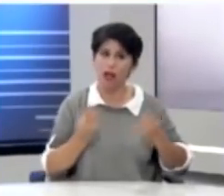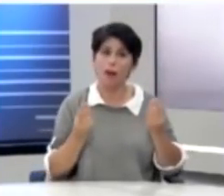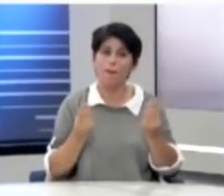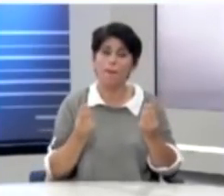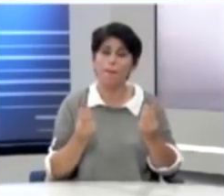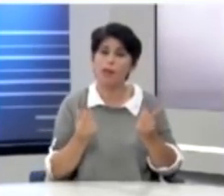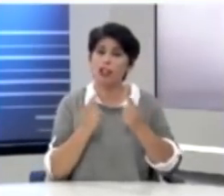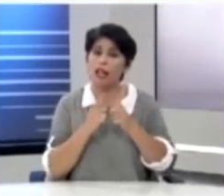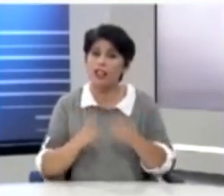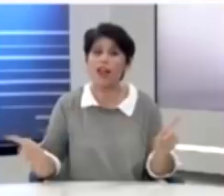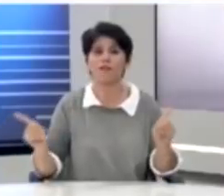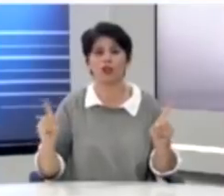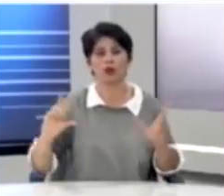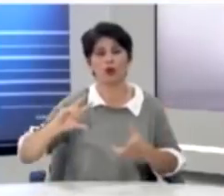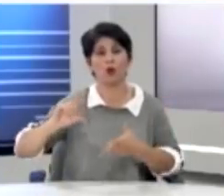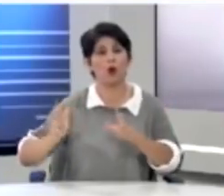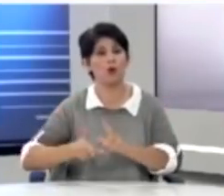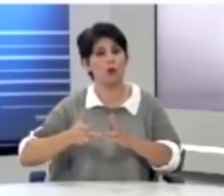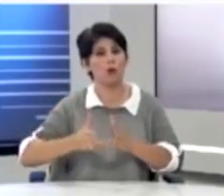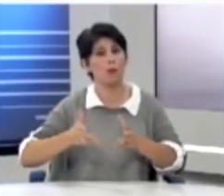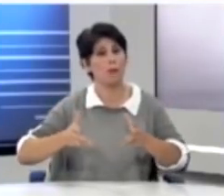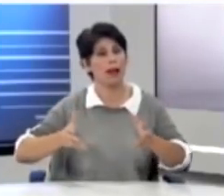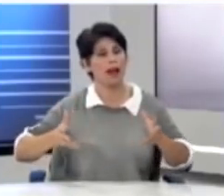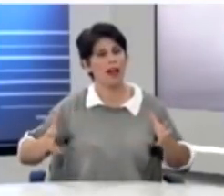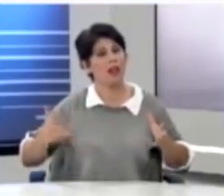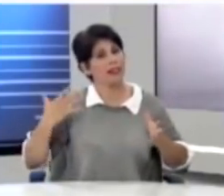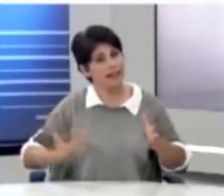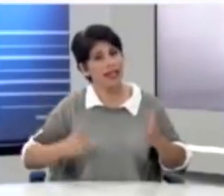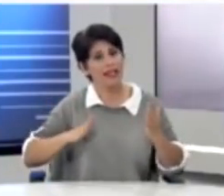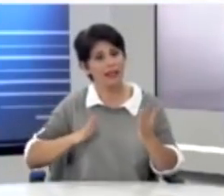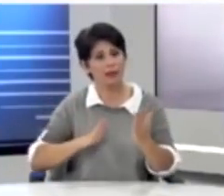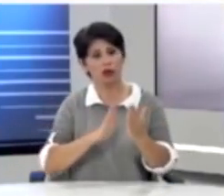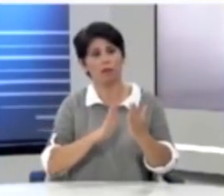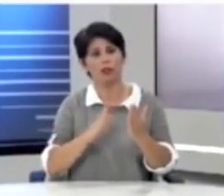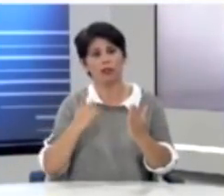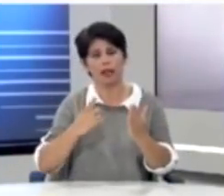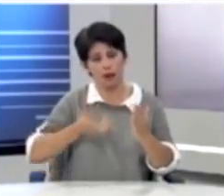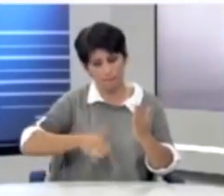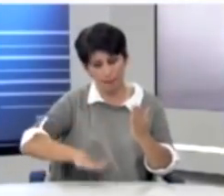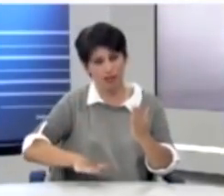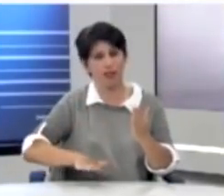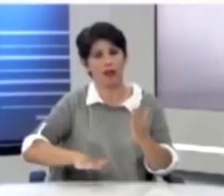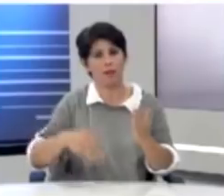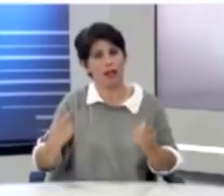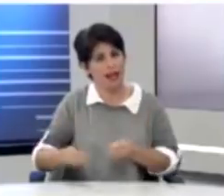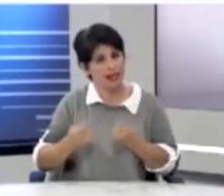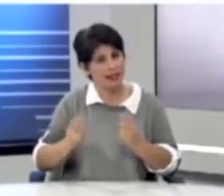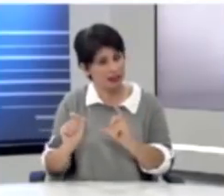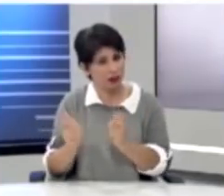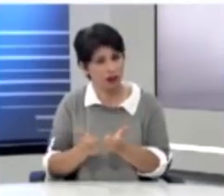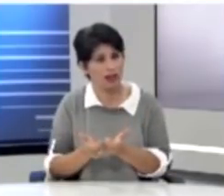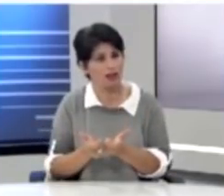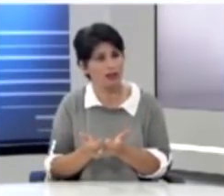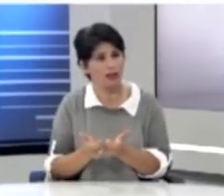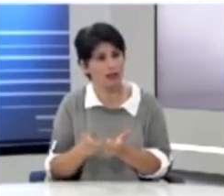ποιοτικά διαφορετικός κόσμος που μεγαλώνει και έχει να αντιμετωπίσει ένα παιδί μιας εργατικής